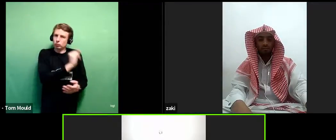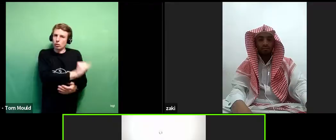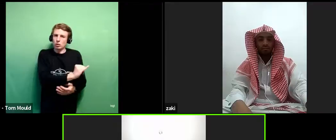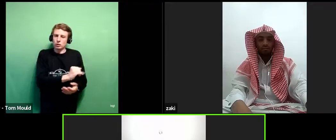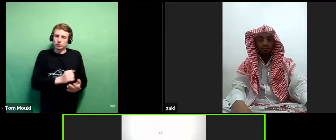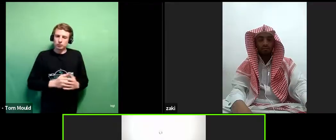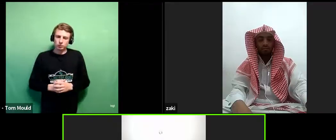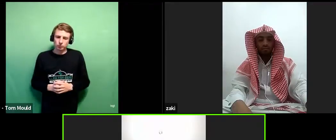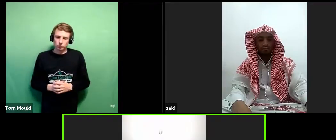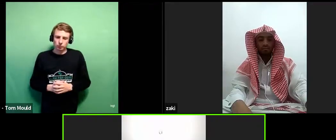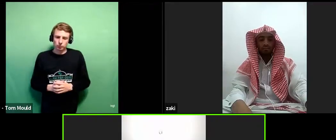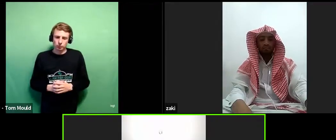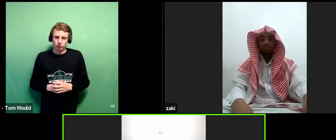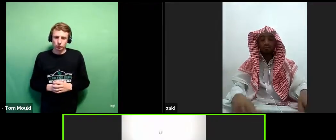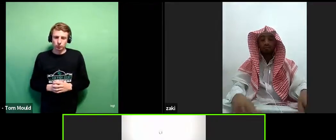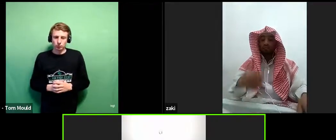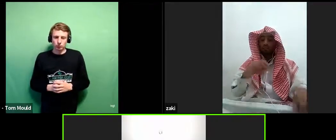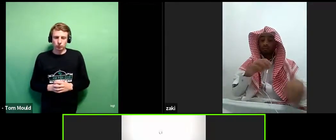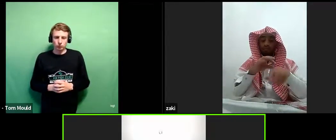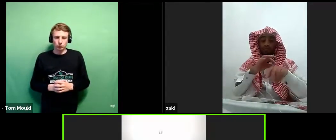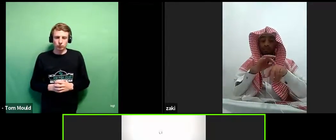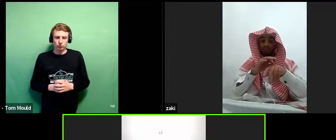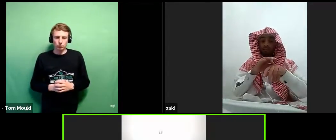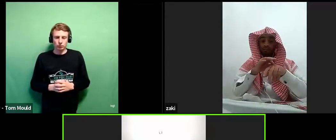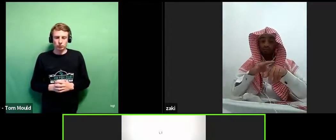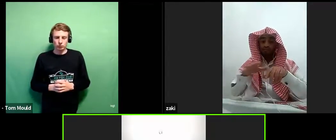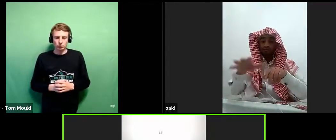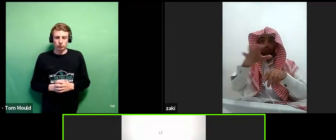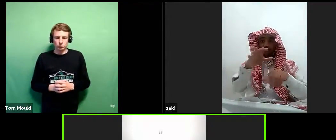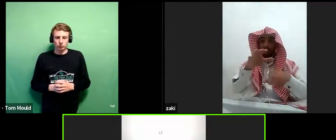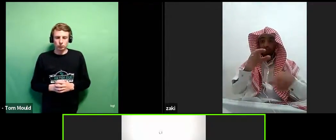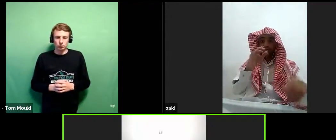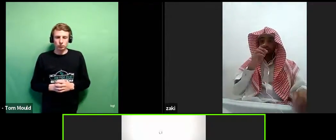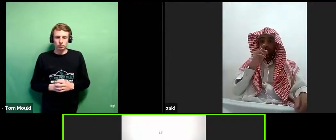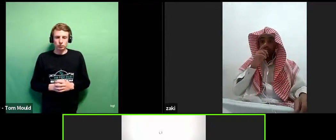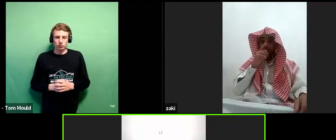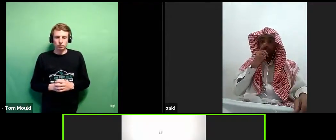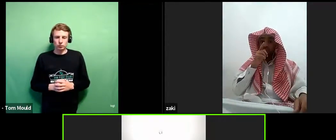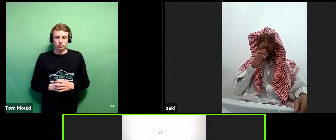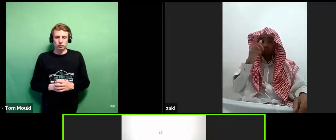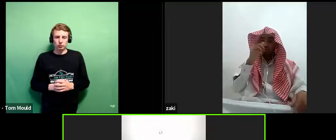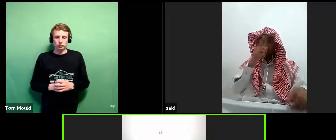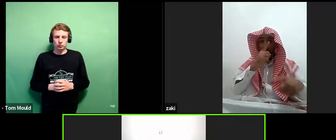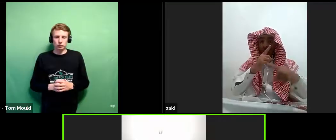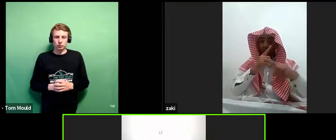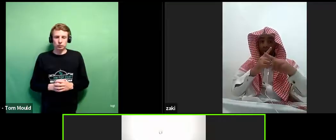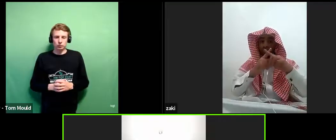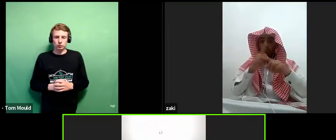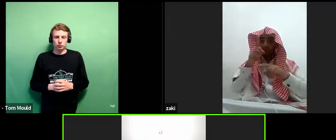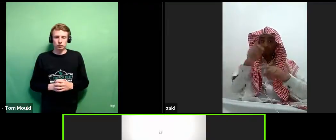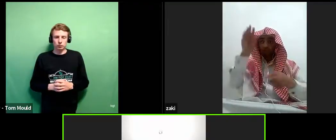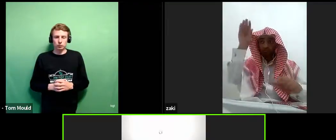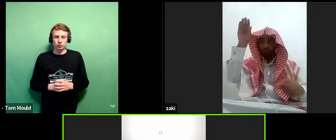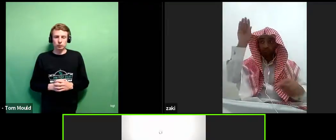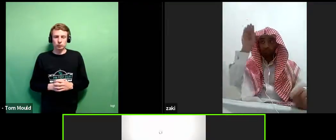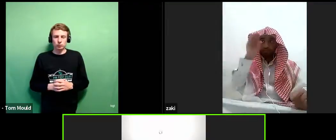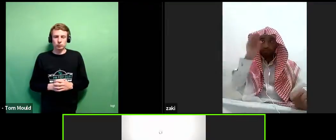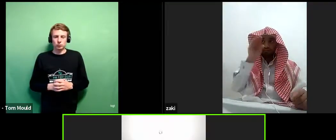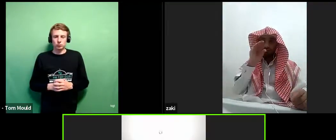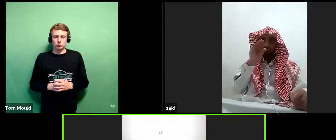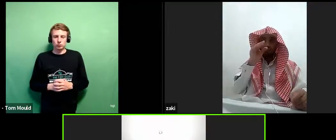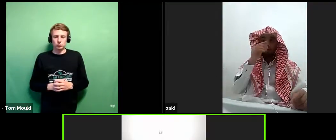وَإِذَا قِيلَ لَهُمُ اتَّبِعُوا مَا أَنزَلَ اللَّهُ قَالُوا